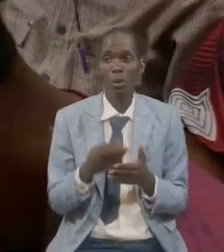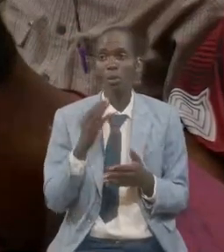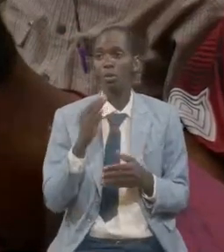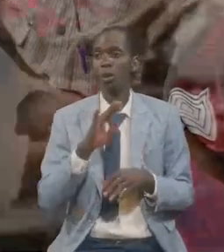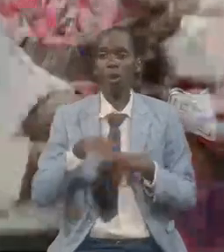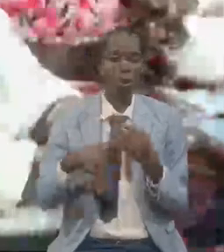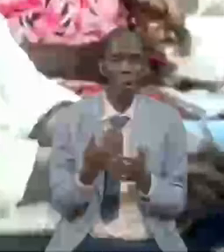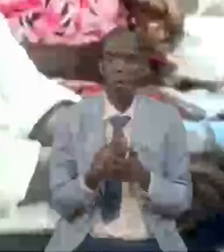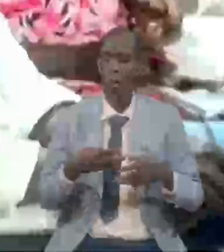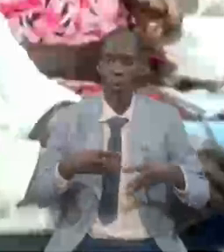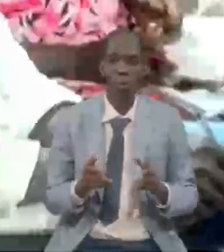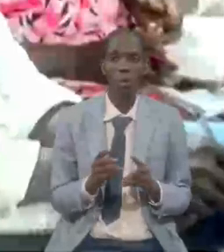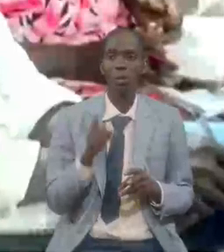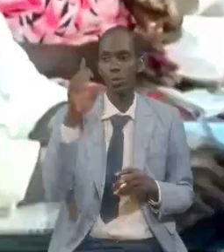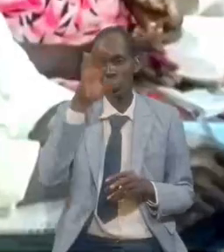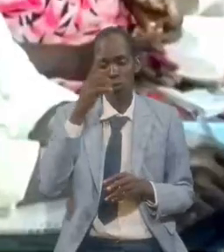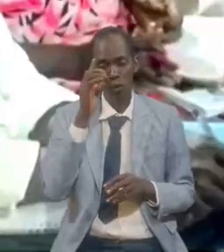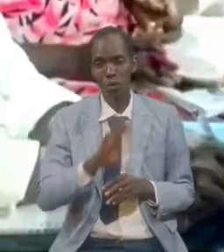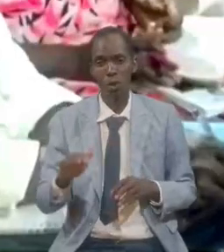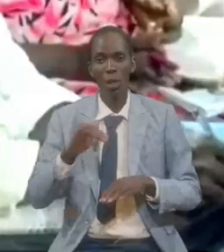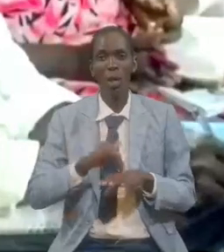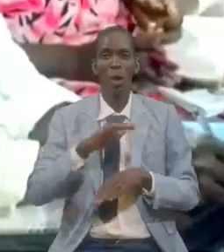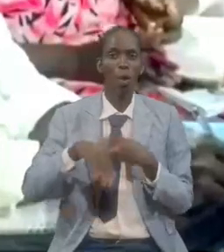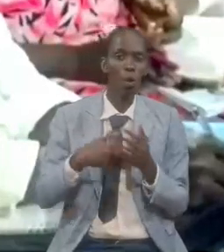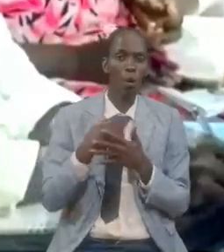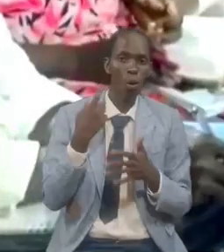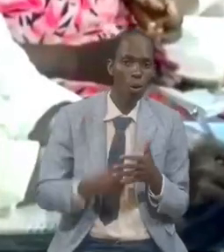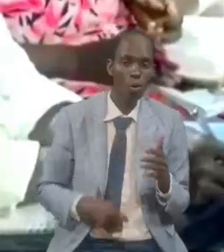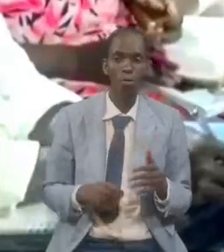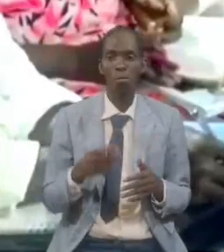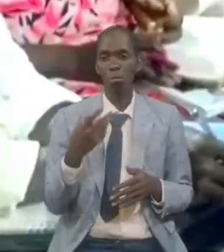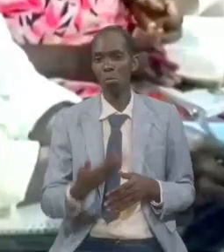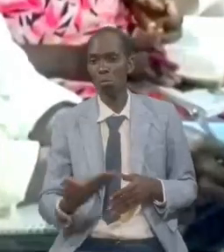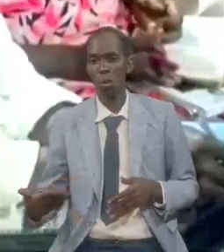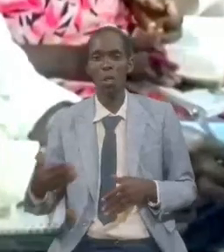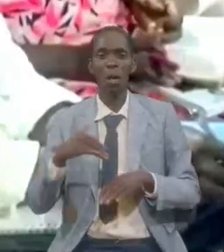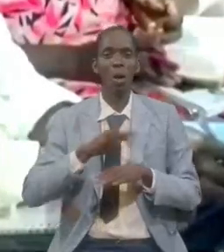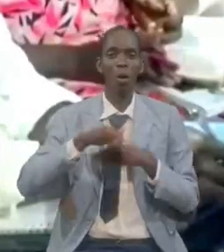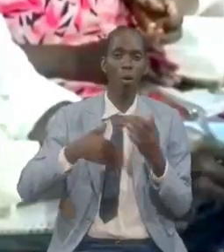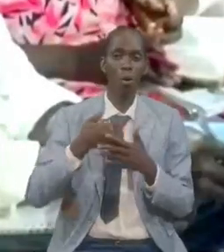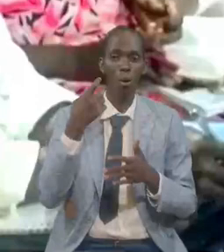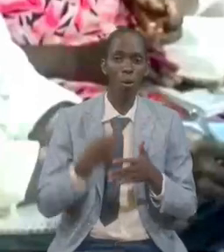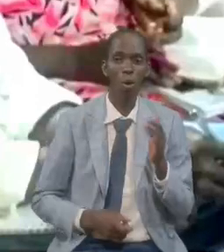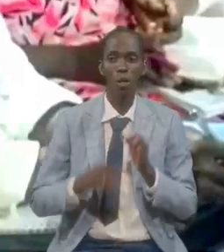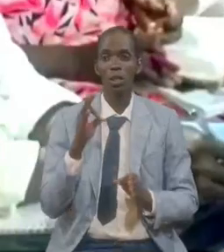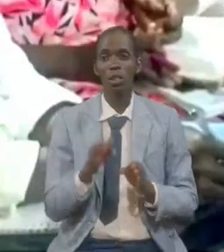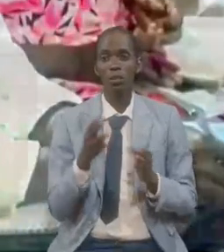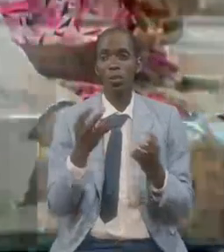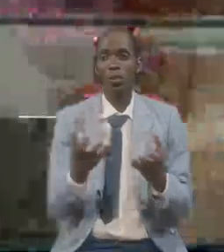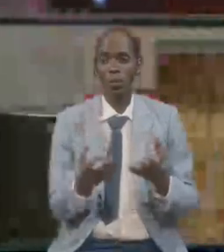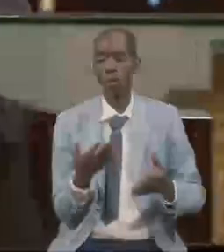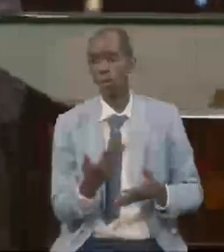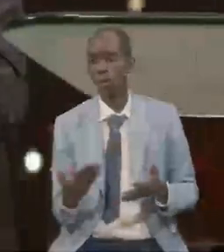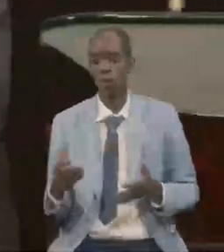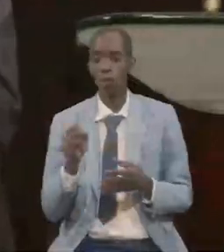à tout prix, les enfants à tout prix, les biens à tout prix, si tu veux ceci de